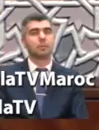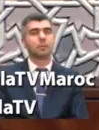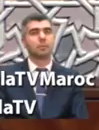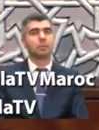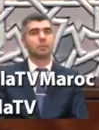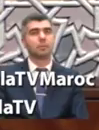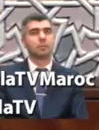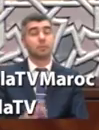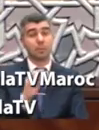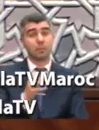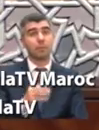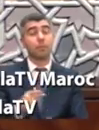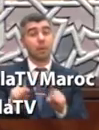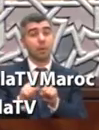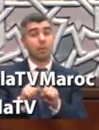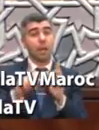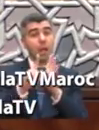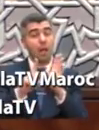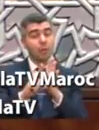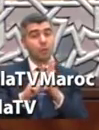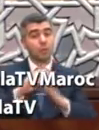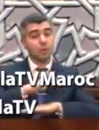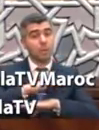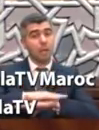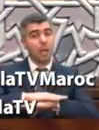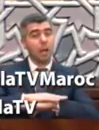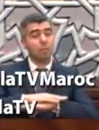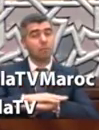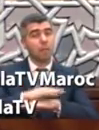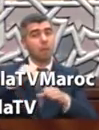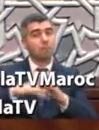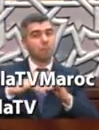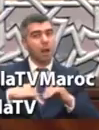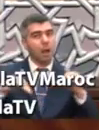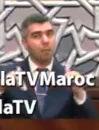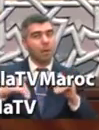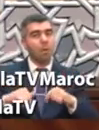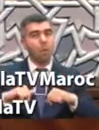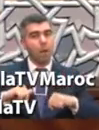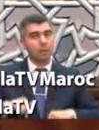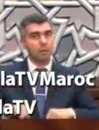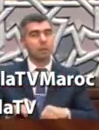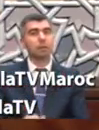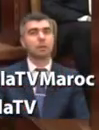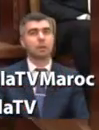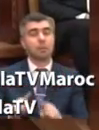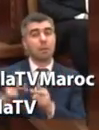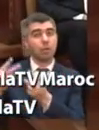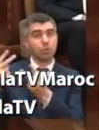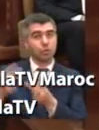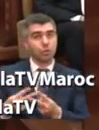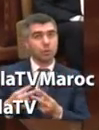نعم سيد الرئيس، هناك نظام داخلي يحكمنا وينظم عملنا. السيد الوزير يطلبنا من السادة الوزراء انهم يجيو